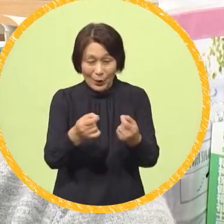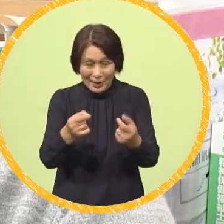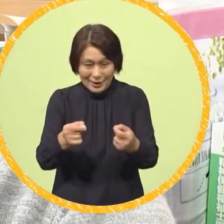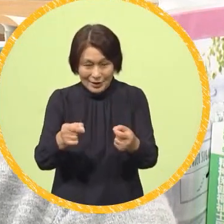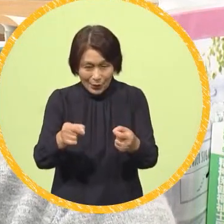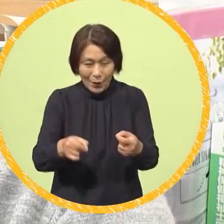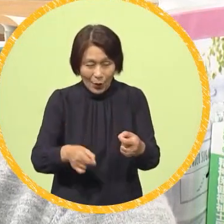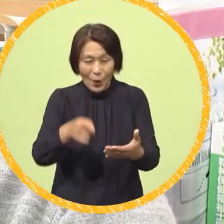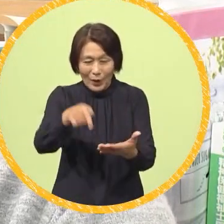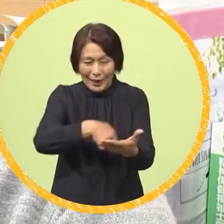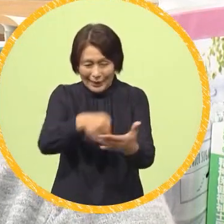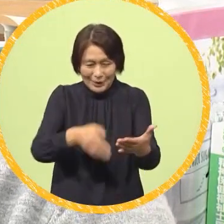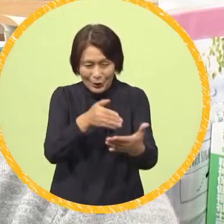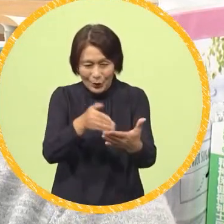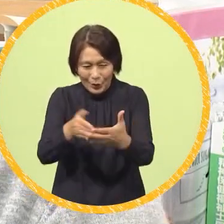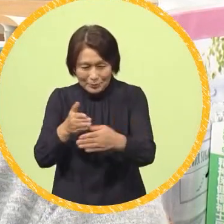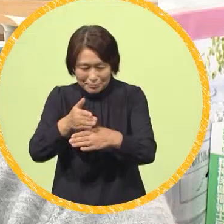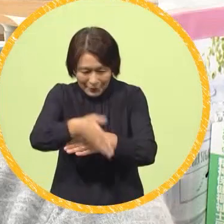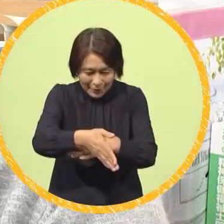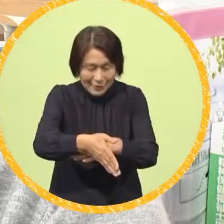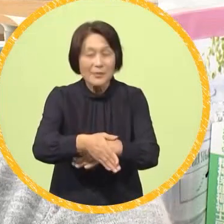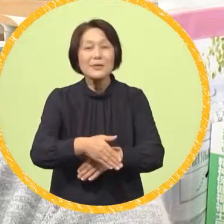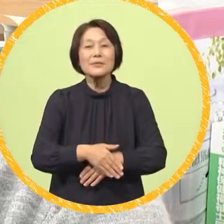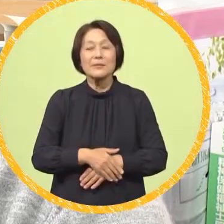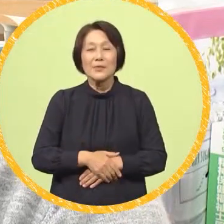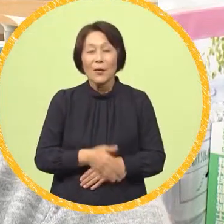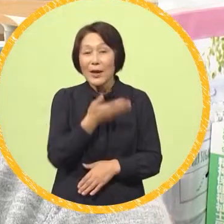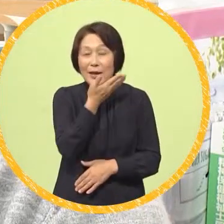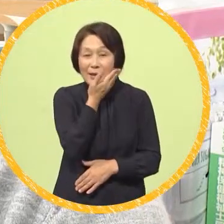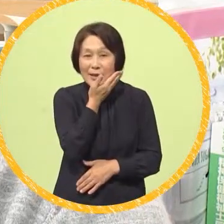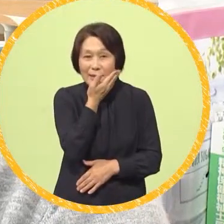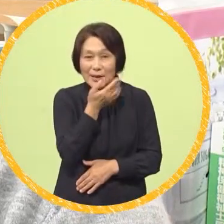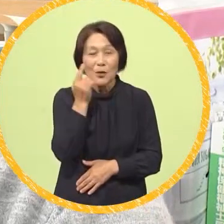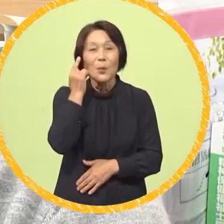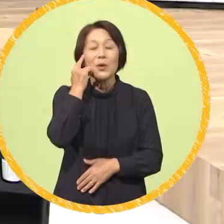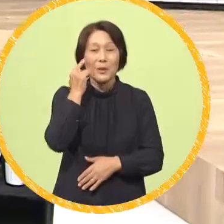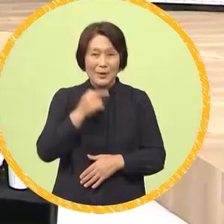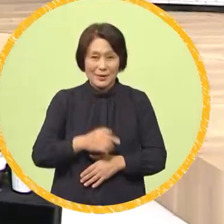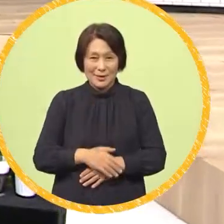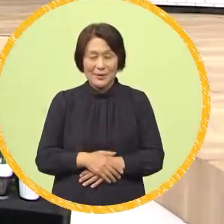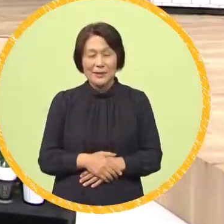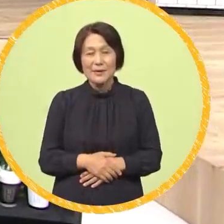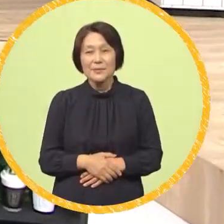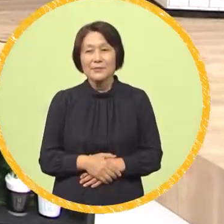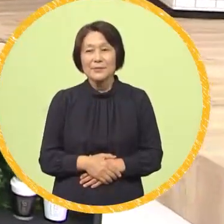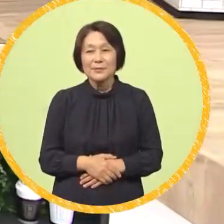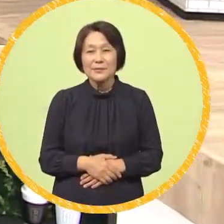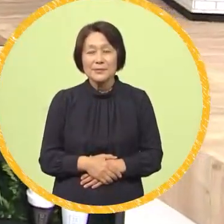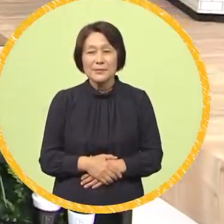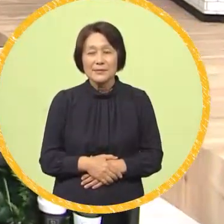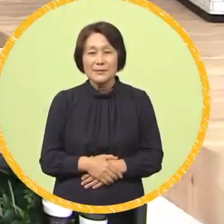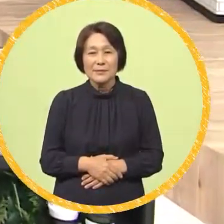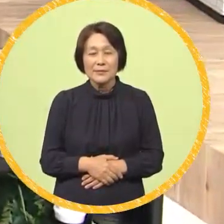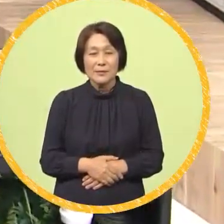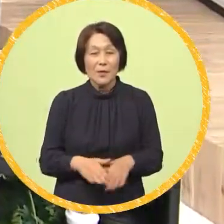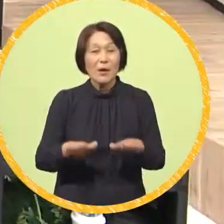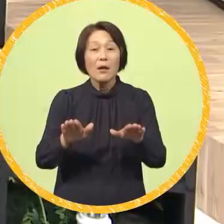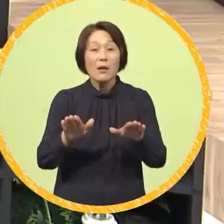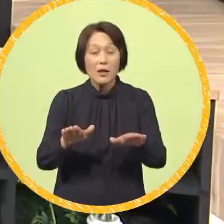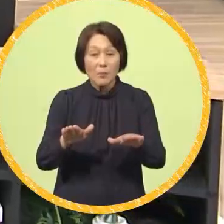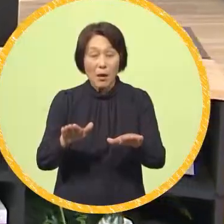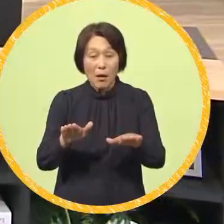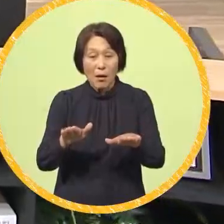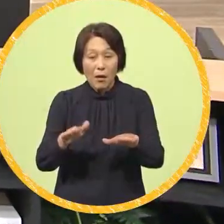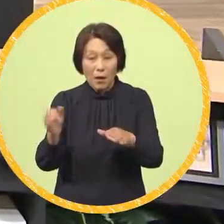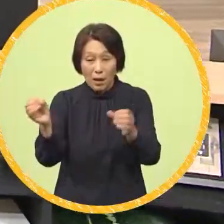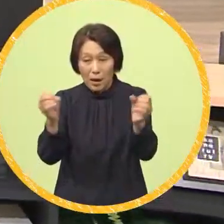まあ乗り越えていこうっていうことを大切にはしてます。 なんか今こうインタビ